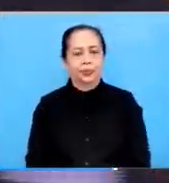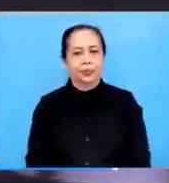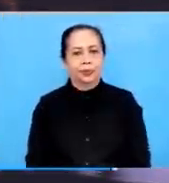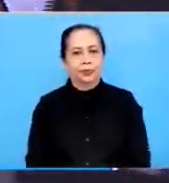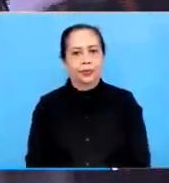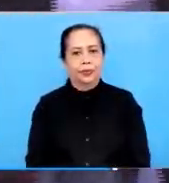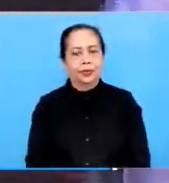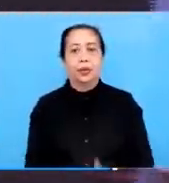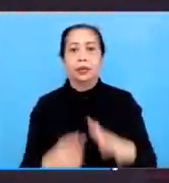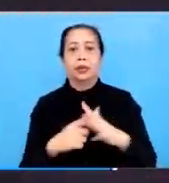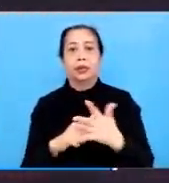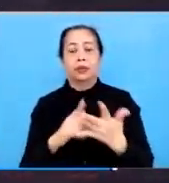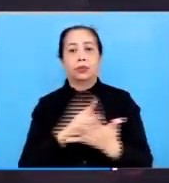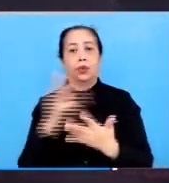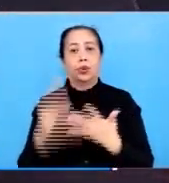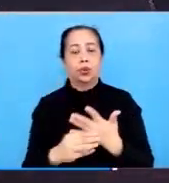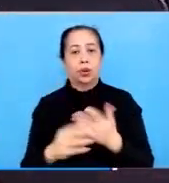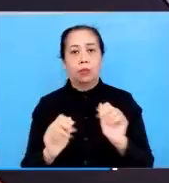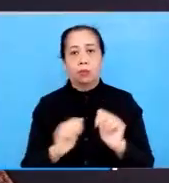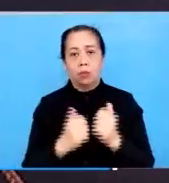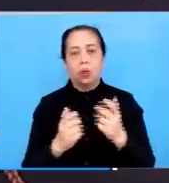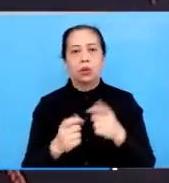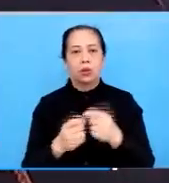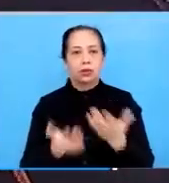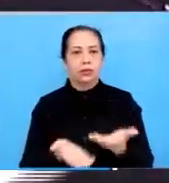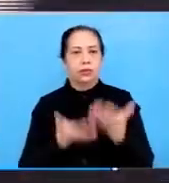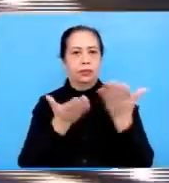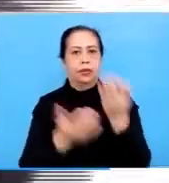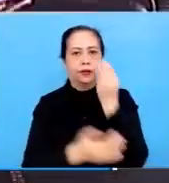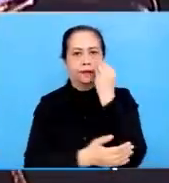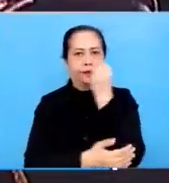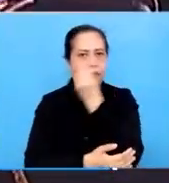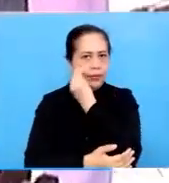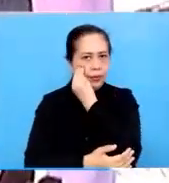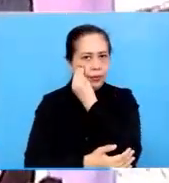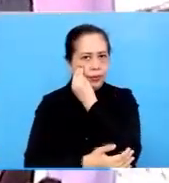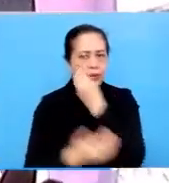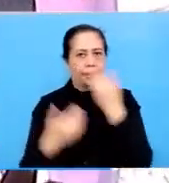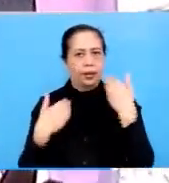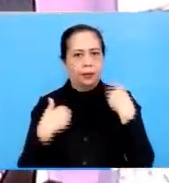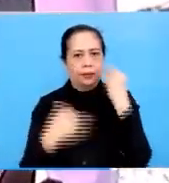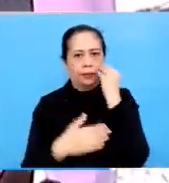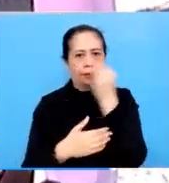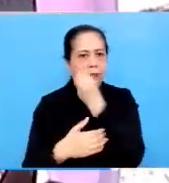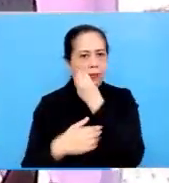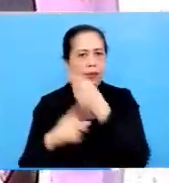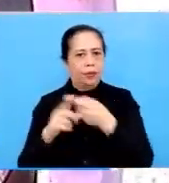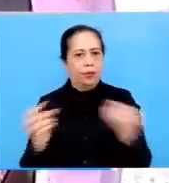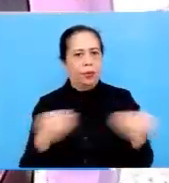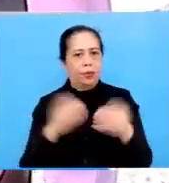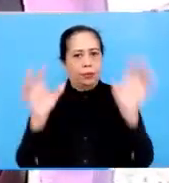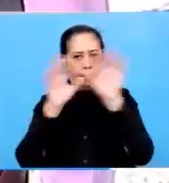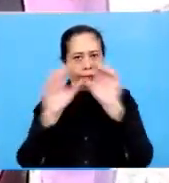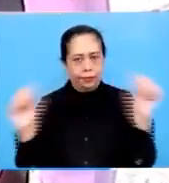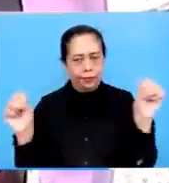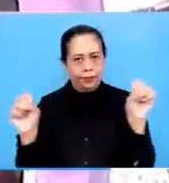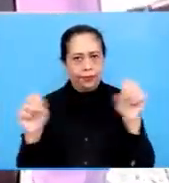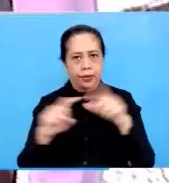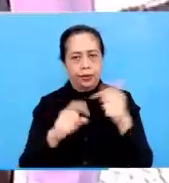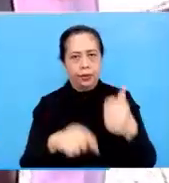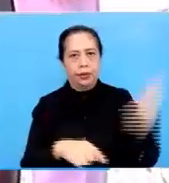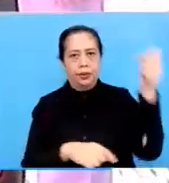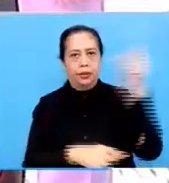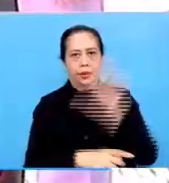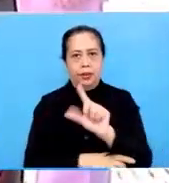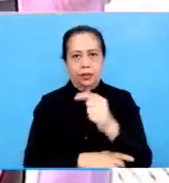Nagsimula ang programa sa pamamagitan ng pag-aalay ng mga bulaklak. May mga bulaklak galing sa Office of the President, sa pamahalaang lungsod